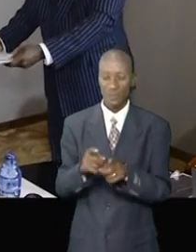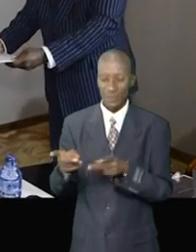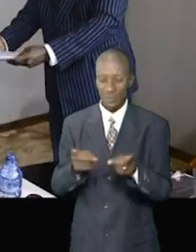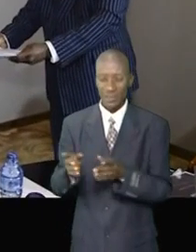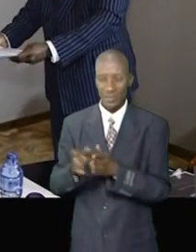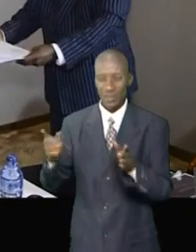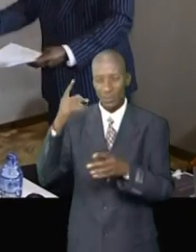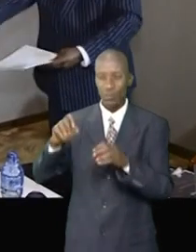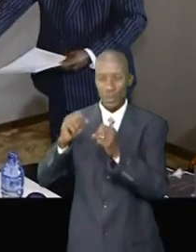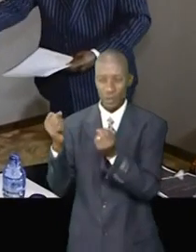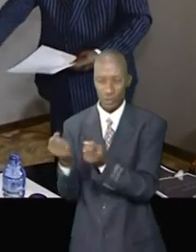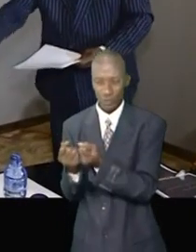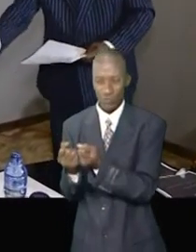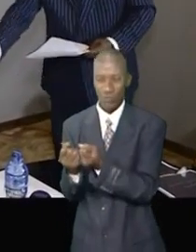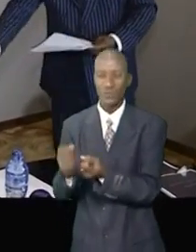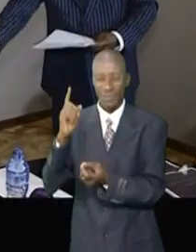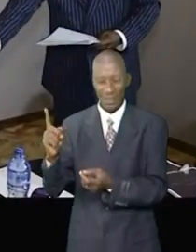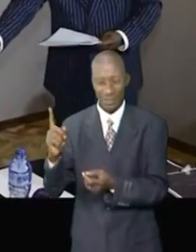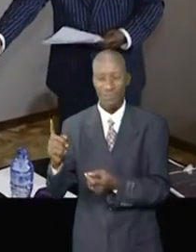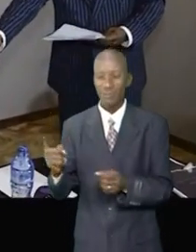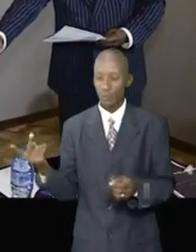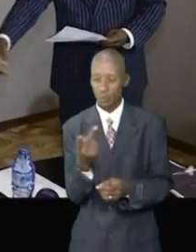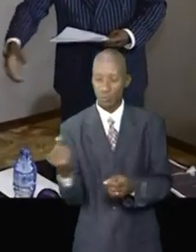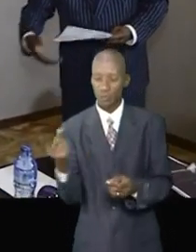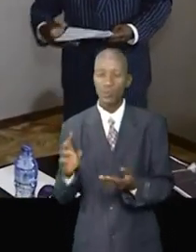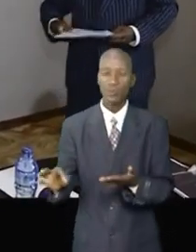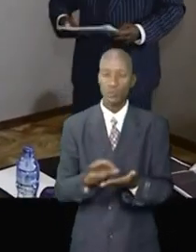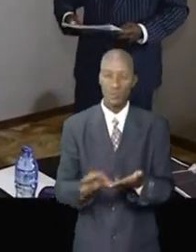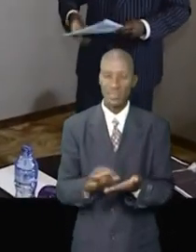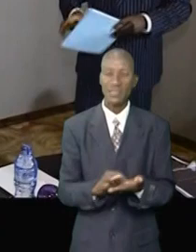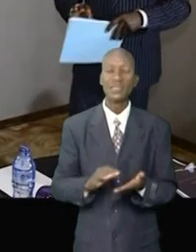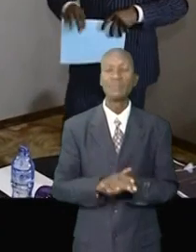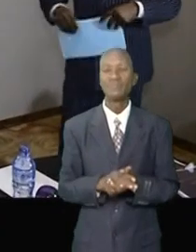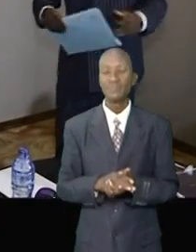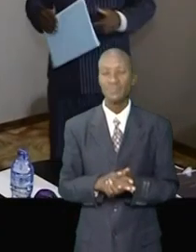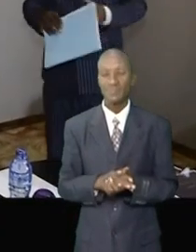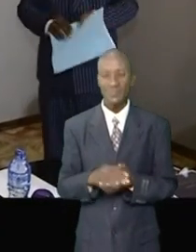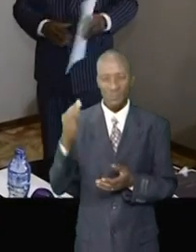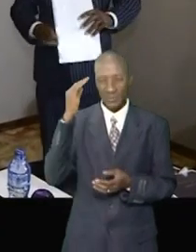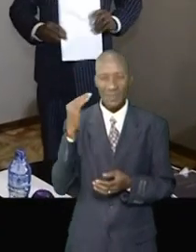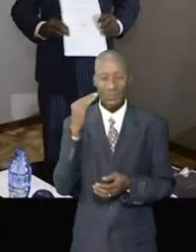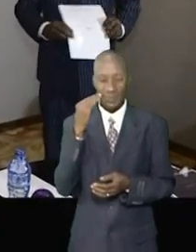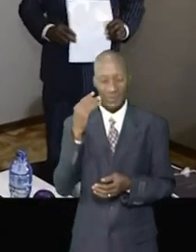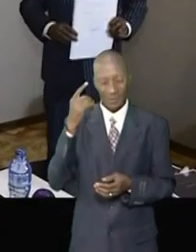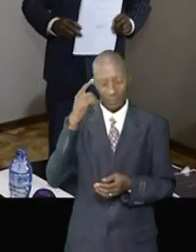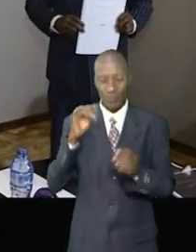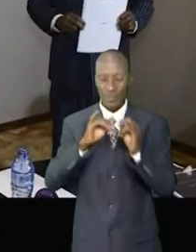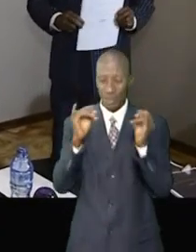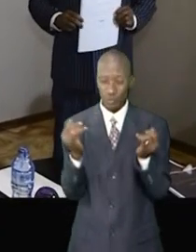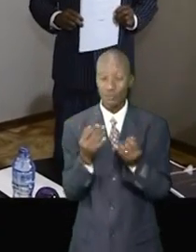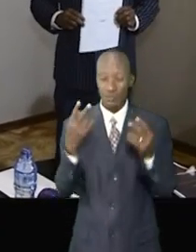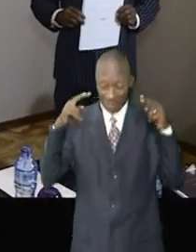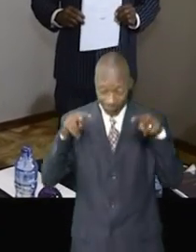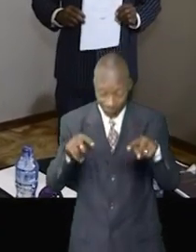de la société Geniland SA, Dani Kambou, le tout sous le regard intéressé du ministre sortant de l'industrie, Julien